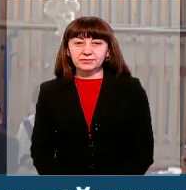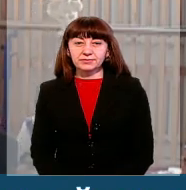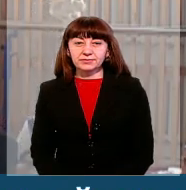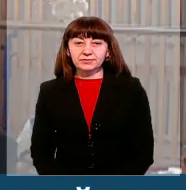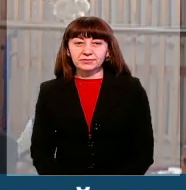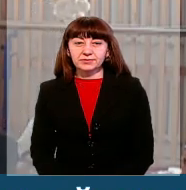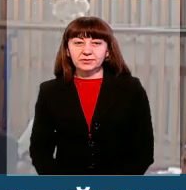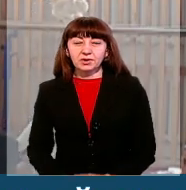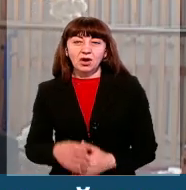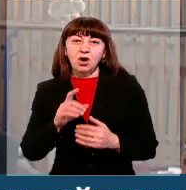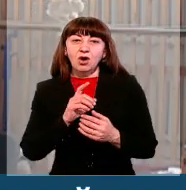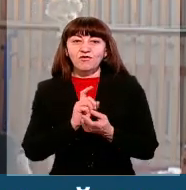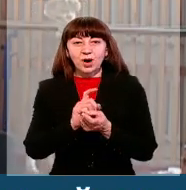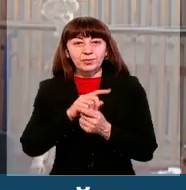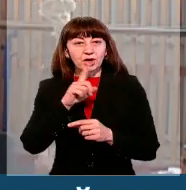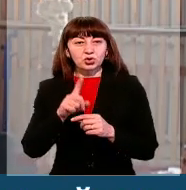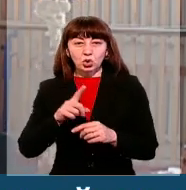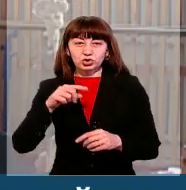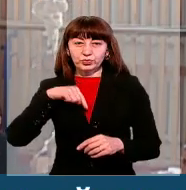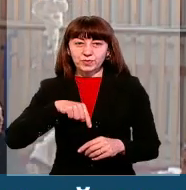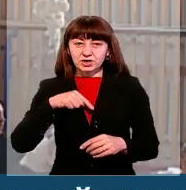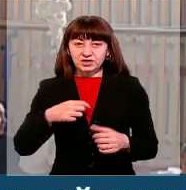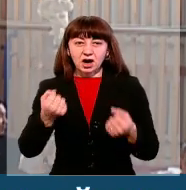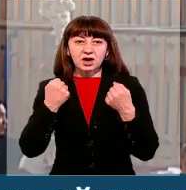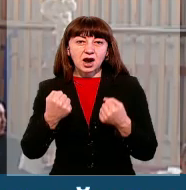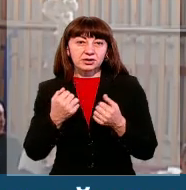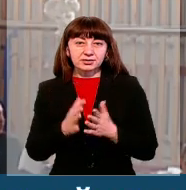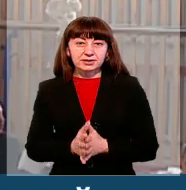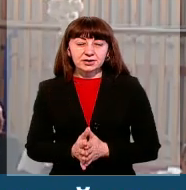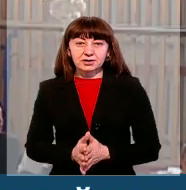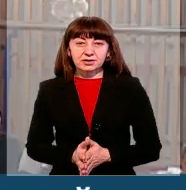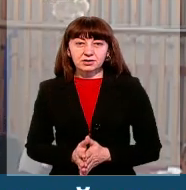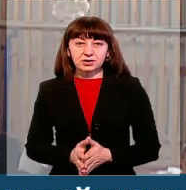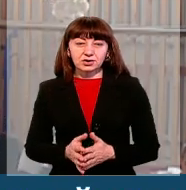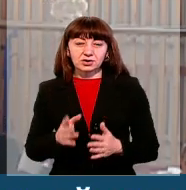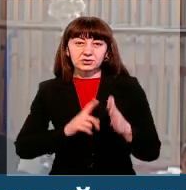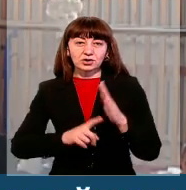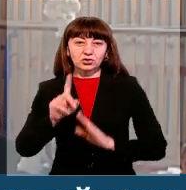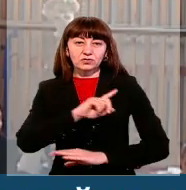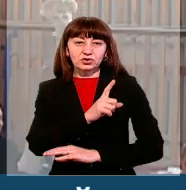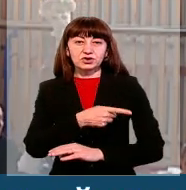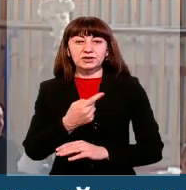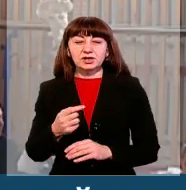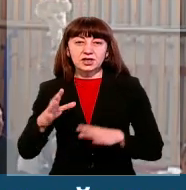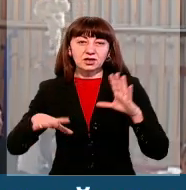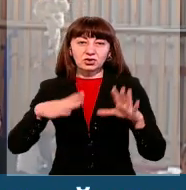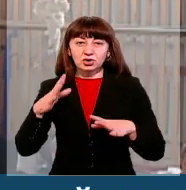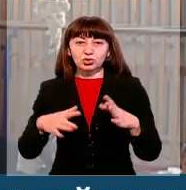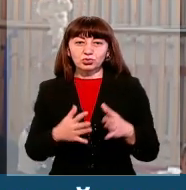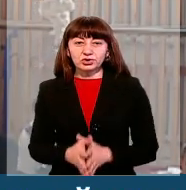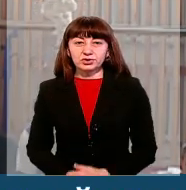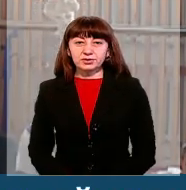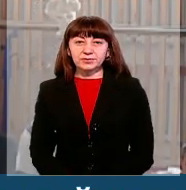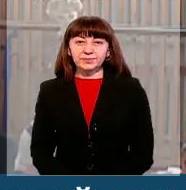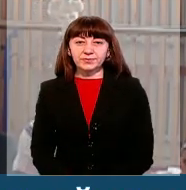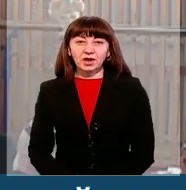Артықшылық дегенде физически мықты боласың, выносливость қатты болады. Сосын грамота,